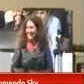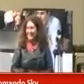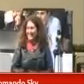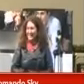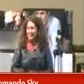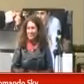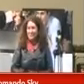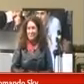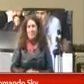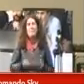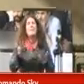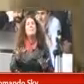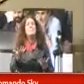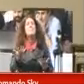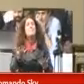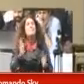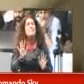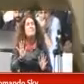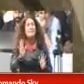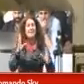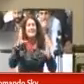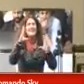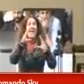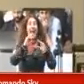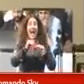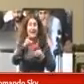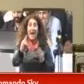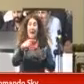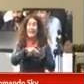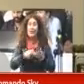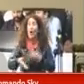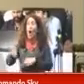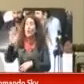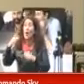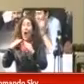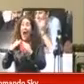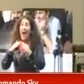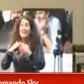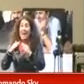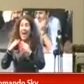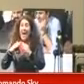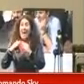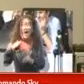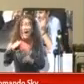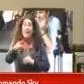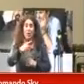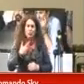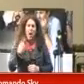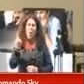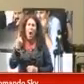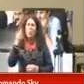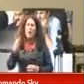Però stasera, quando tornerete a casa, ci sarà a casa vostra qualcuno che non è voluto